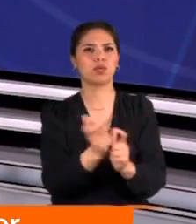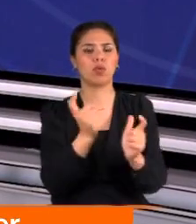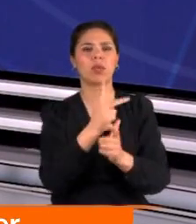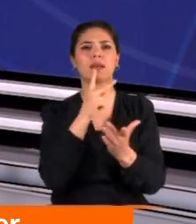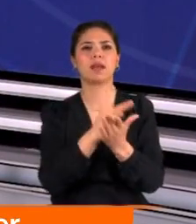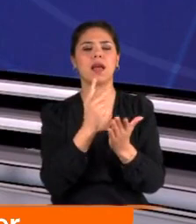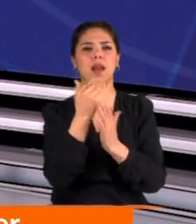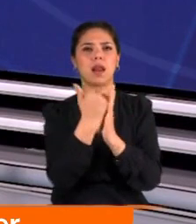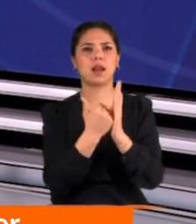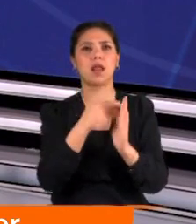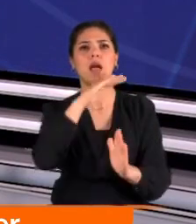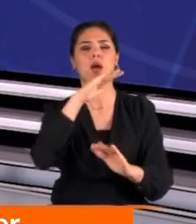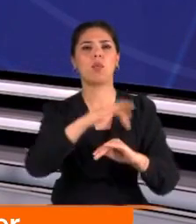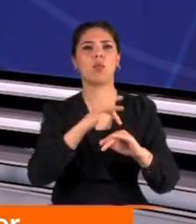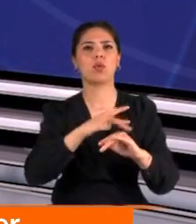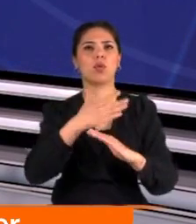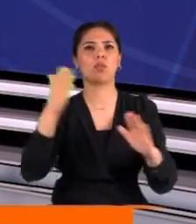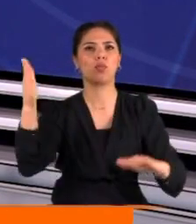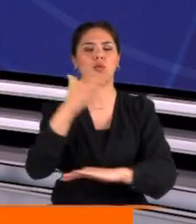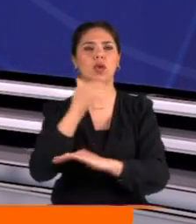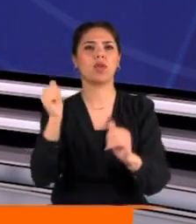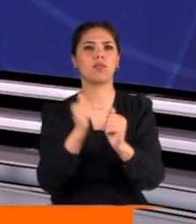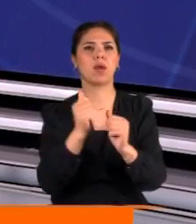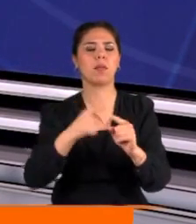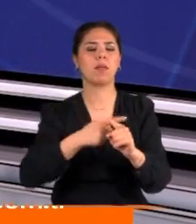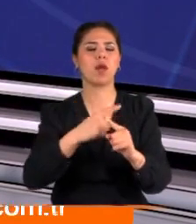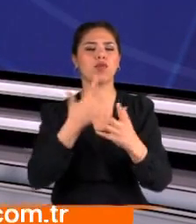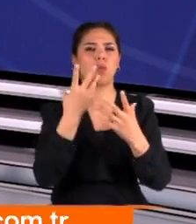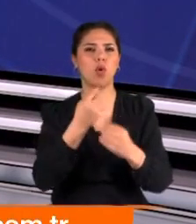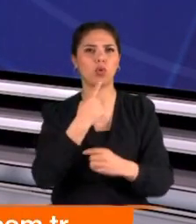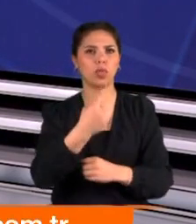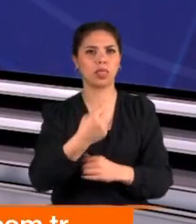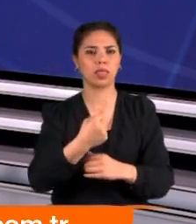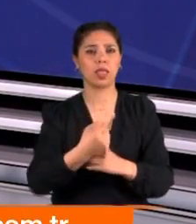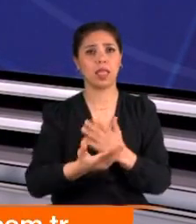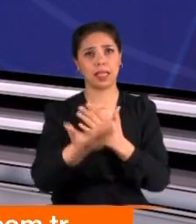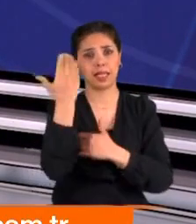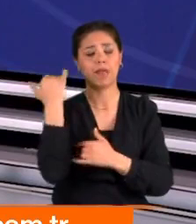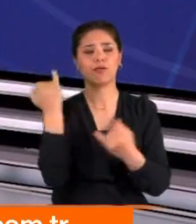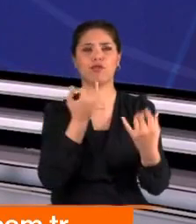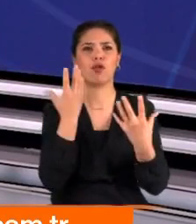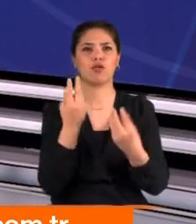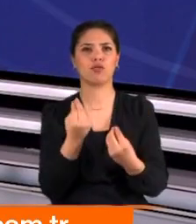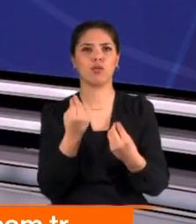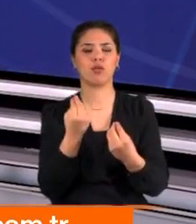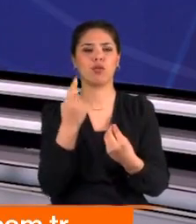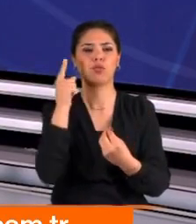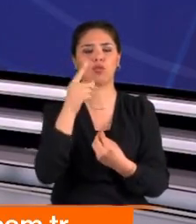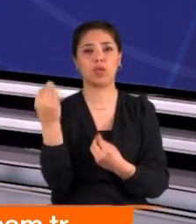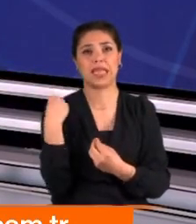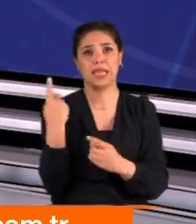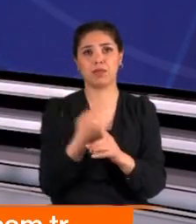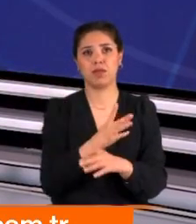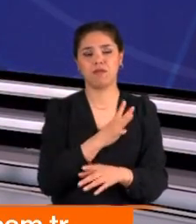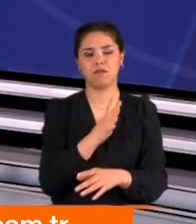alınan kararların bir Avrupa ülkesinin büyükelçisiyle paylaşıldığını açıkladı ki bu daha önce de bir tartışma konusu olmuştu ama burada bir yenilik var.